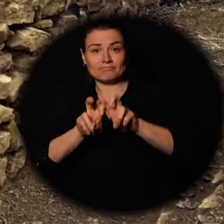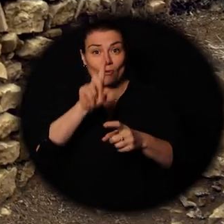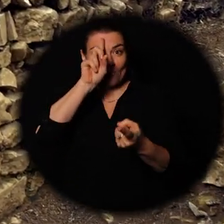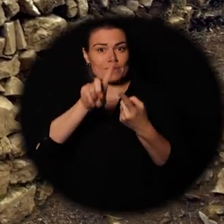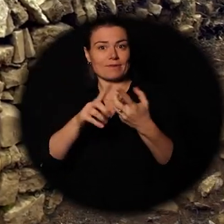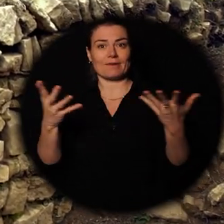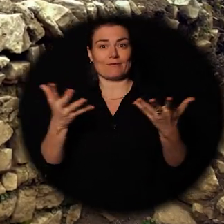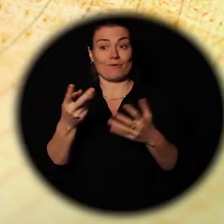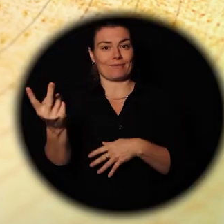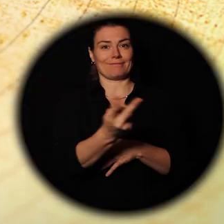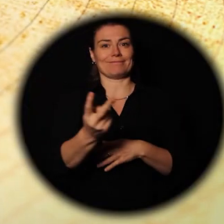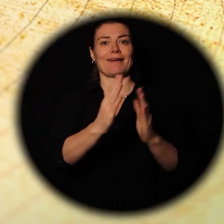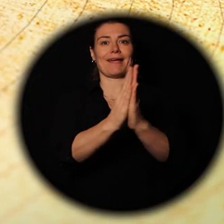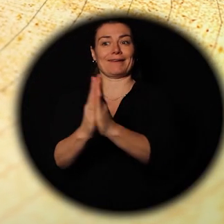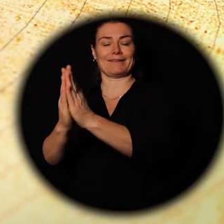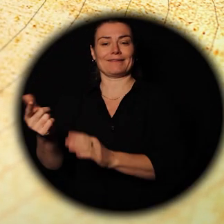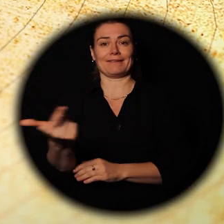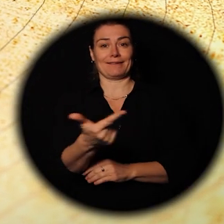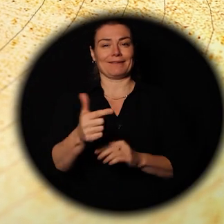ces édifices religieux.